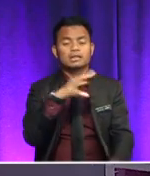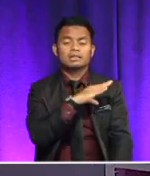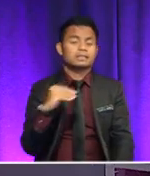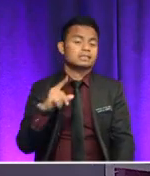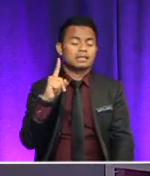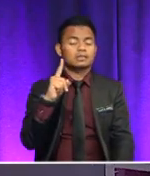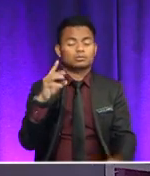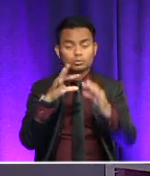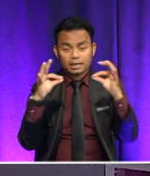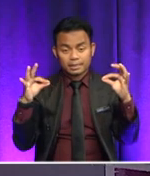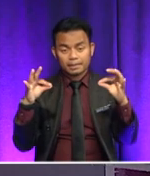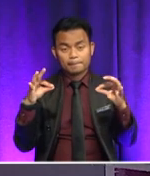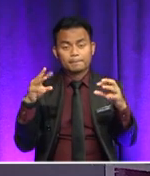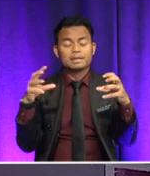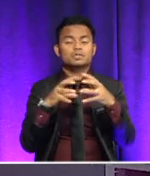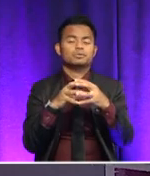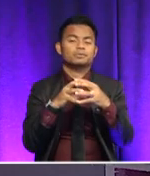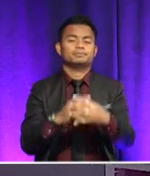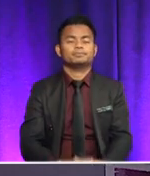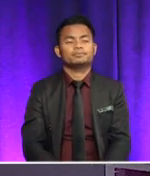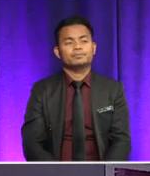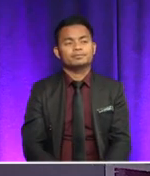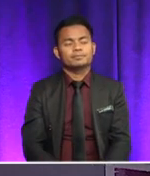contoh oke